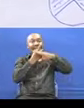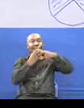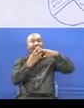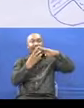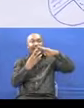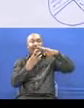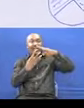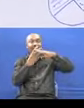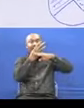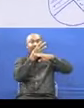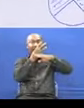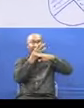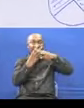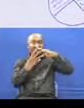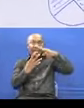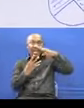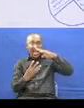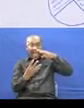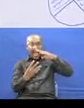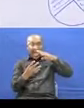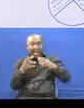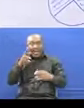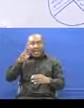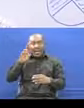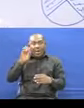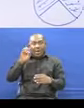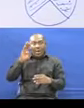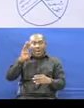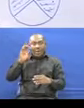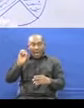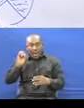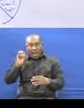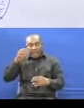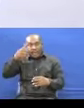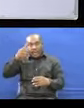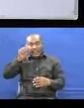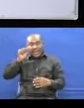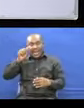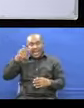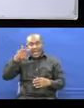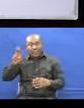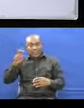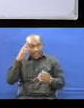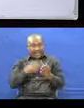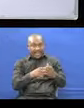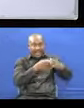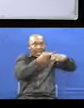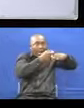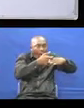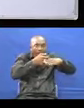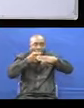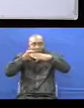tatu. Yani robo robo ziwe tatu. Iwe robo, robo, robo. Kwa pamoja sasa, ndio